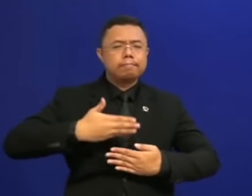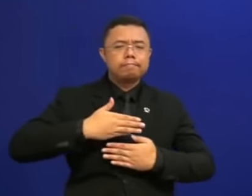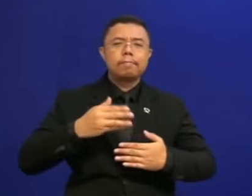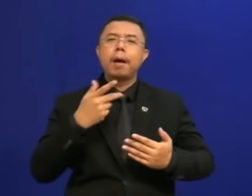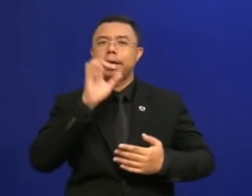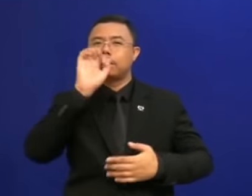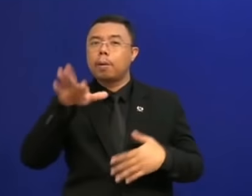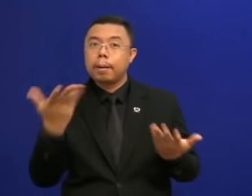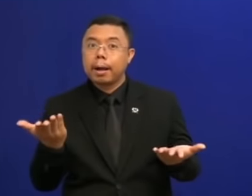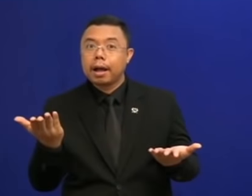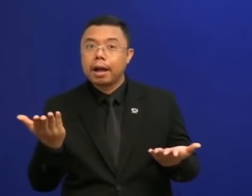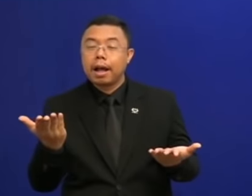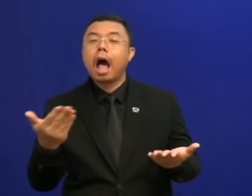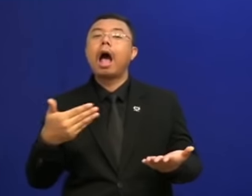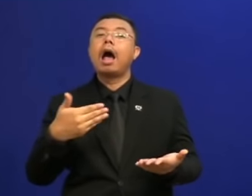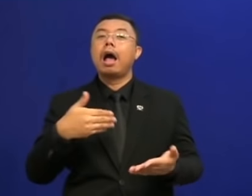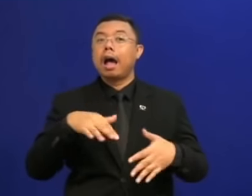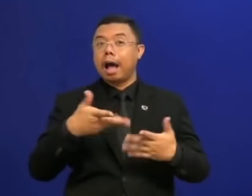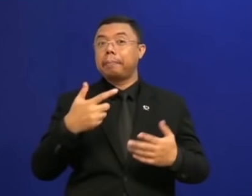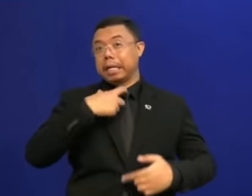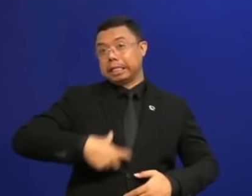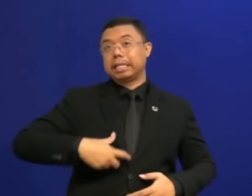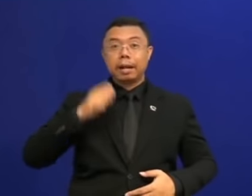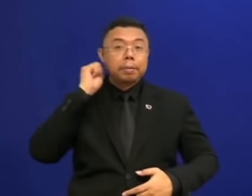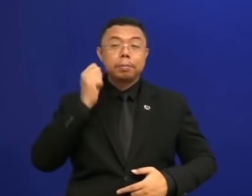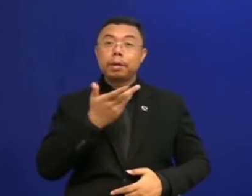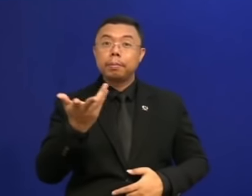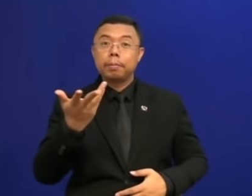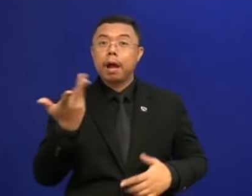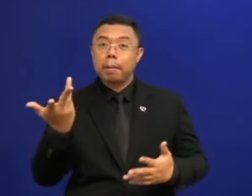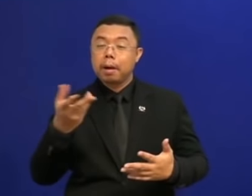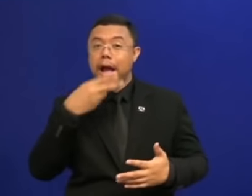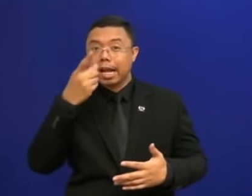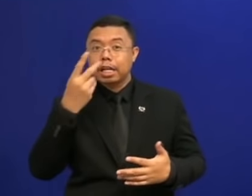jawab ibu-ibu? Apa sikap ibu-ibu? Apa respon